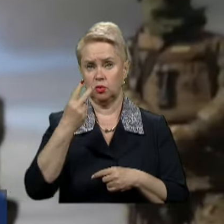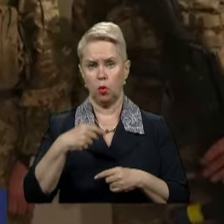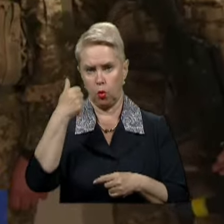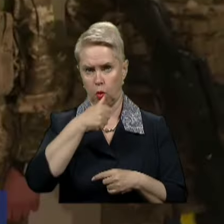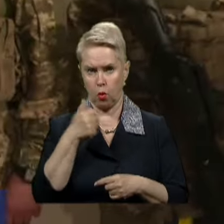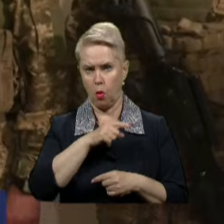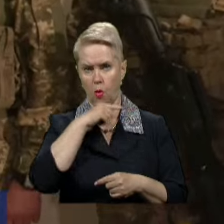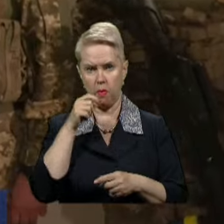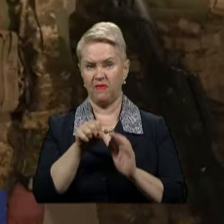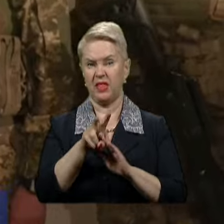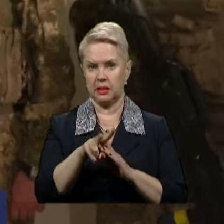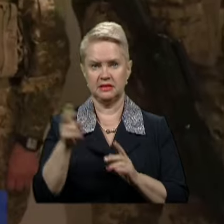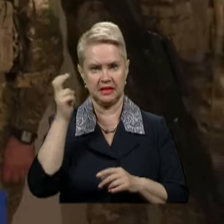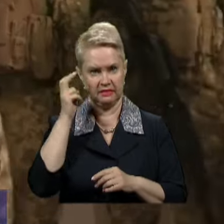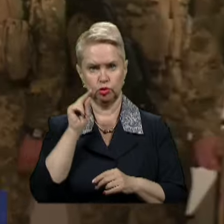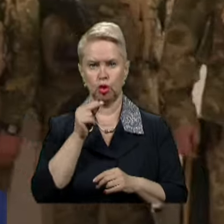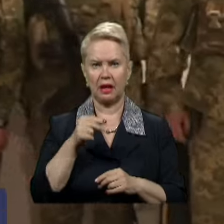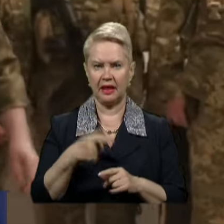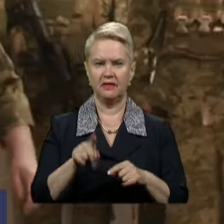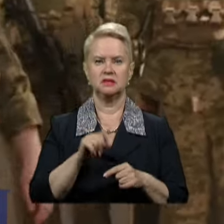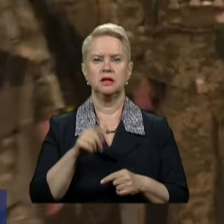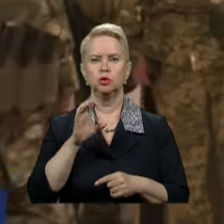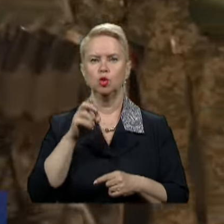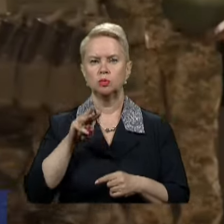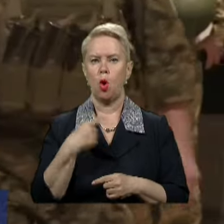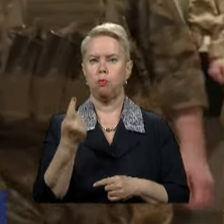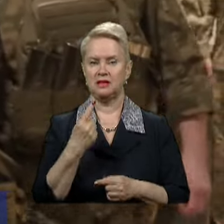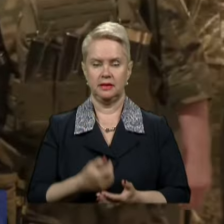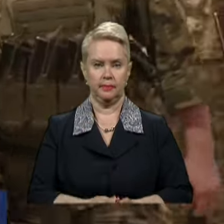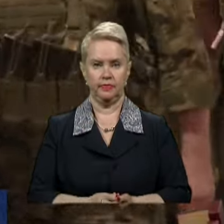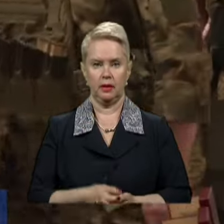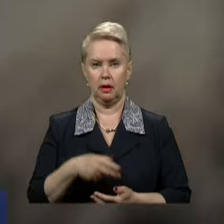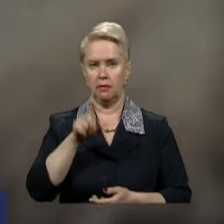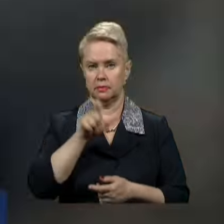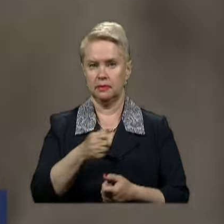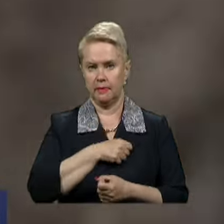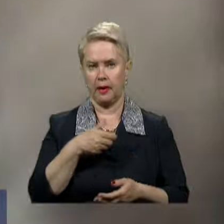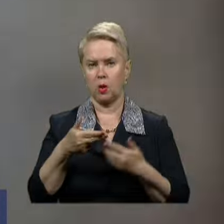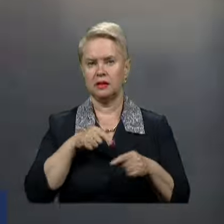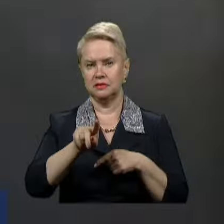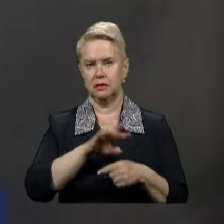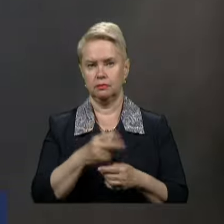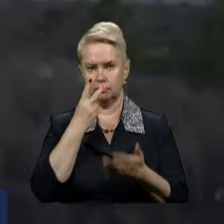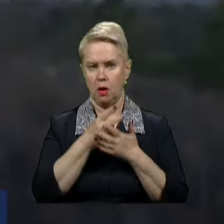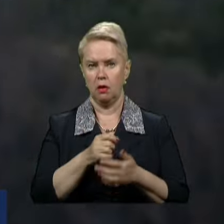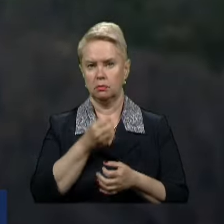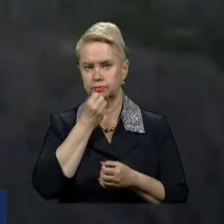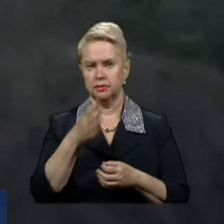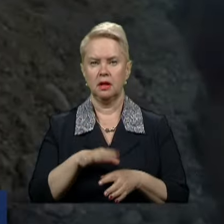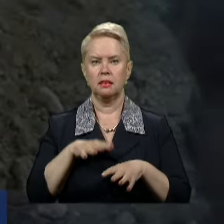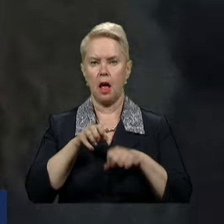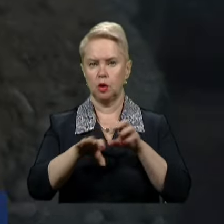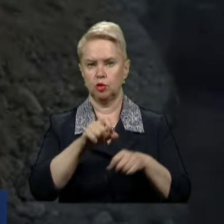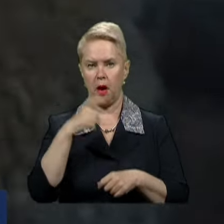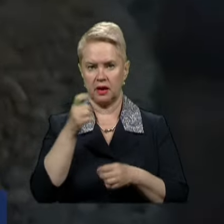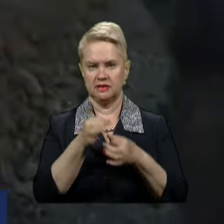2022 року окупанти втекли із Київської, Чернігівської та Сумської областей. Піхотинці брали участь у блискавичному контрнаступі. На